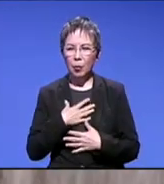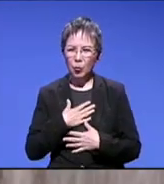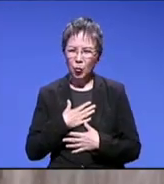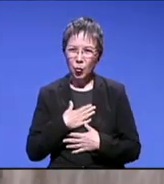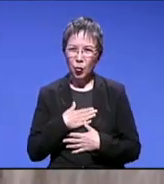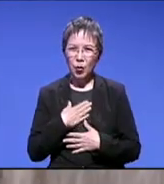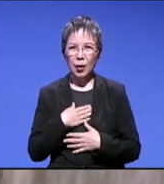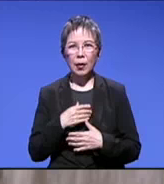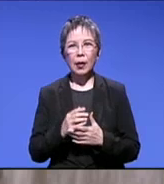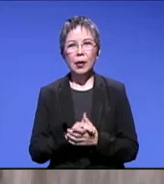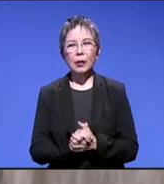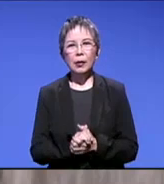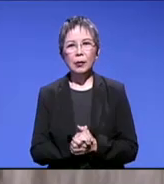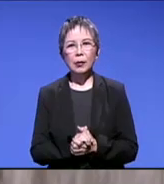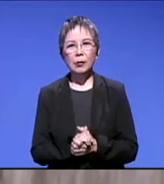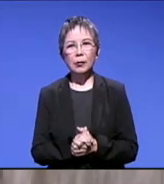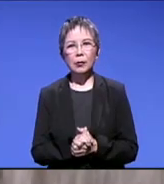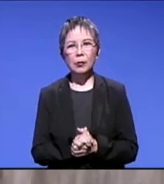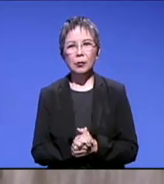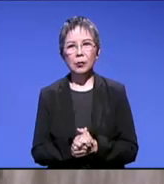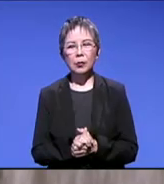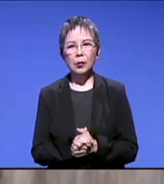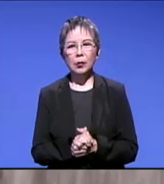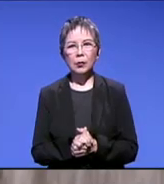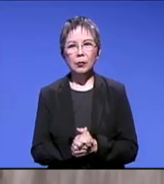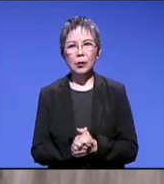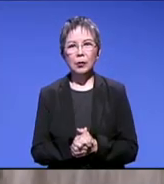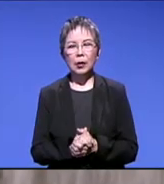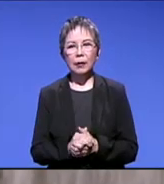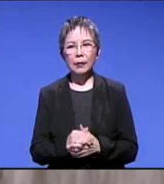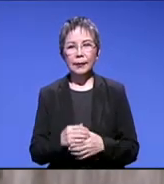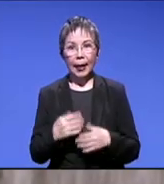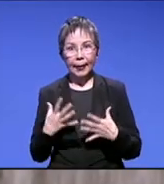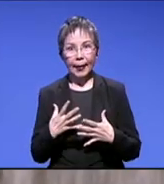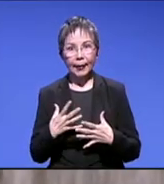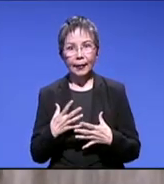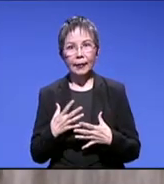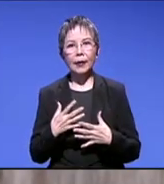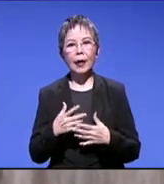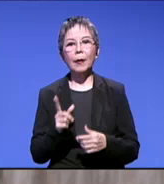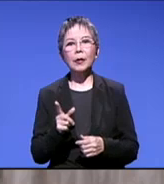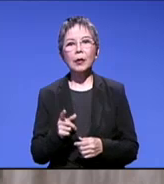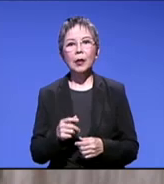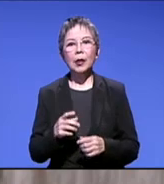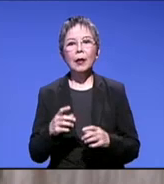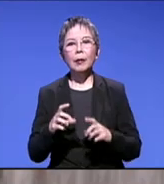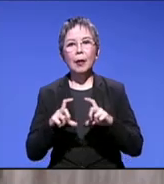prihatin, bisa dikatakan ya tidak menyangka karena sekali lagi Bu